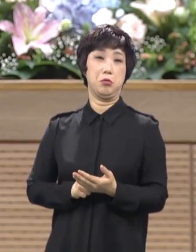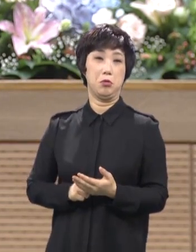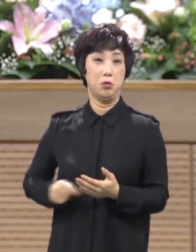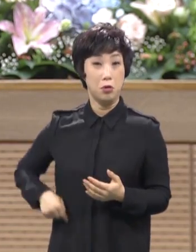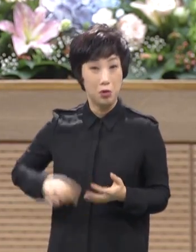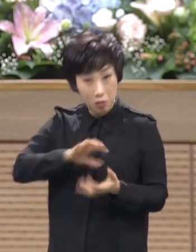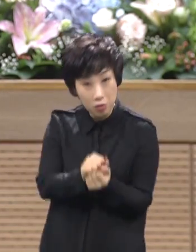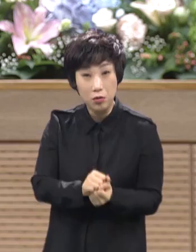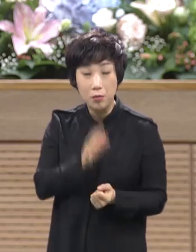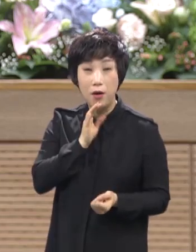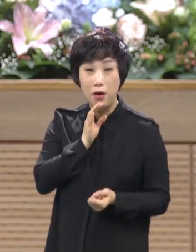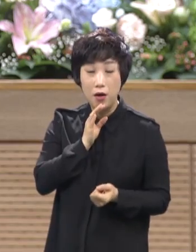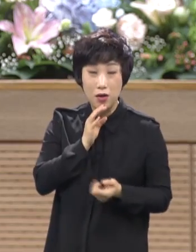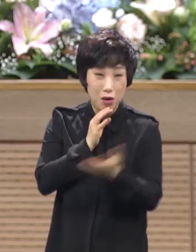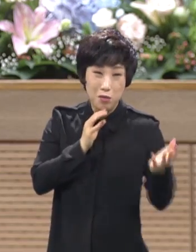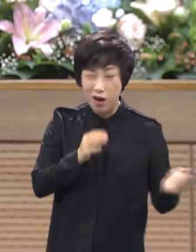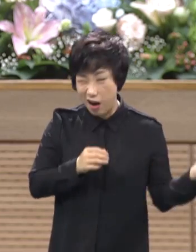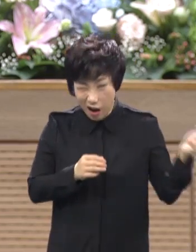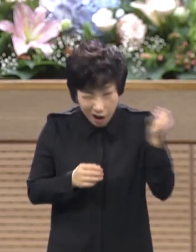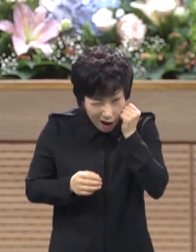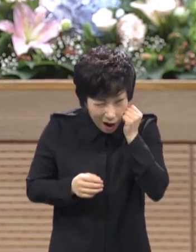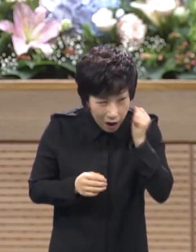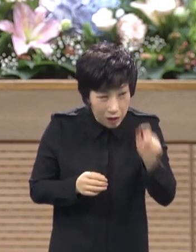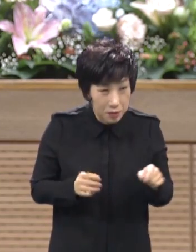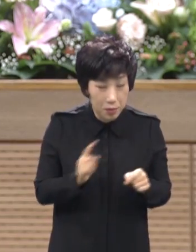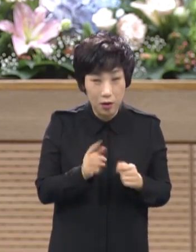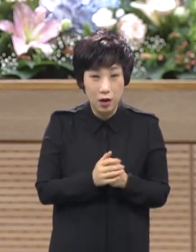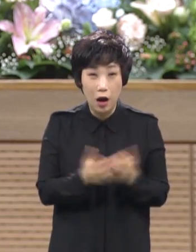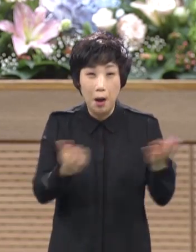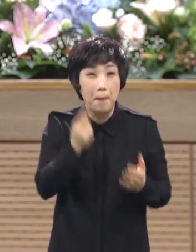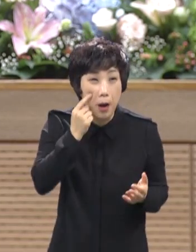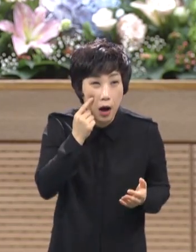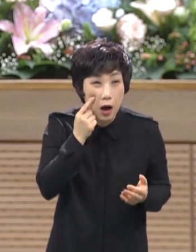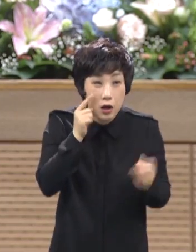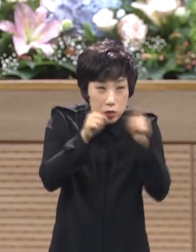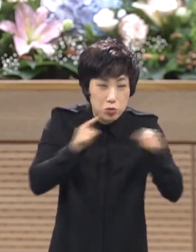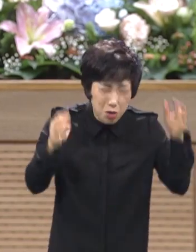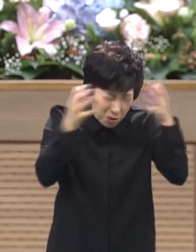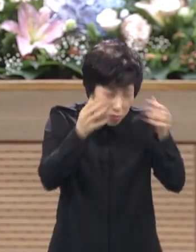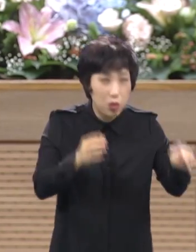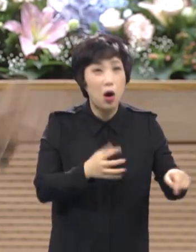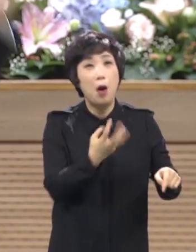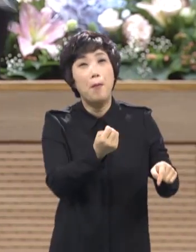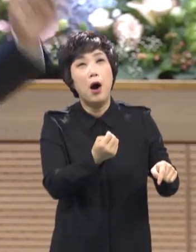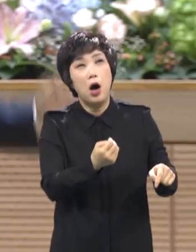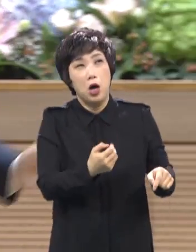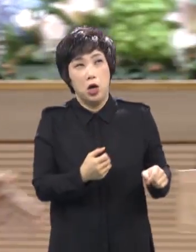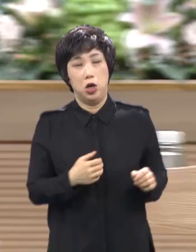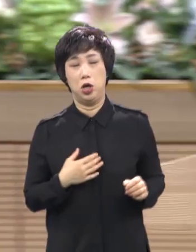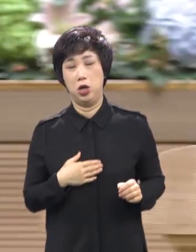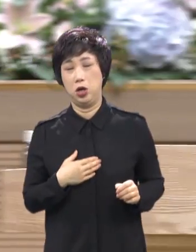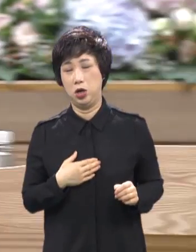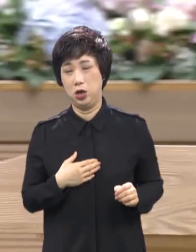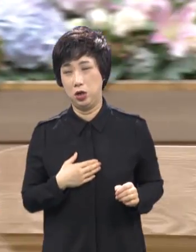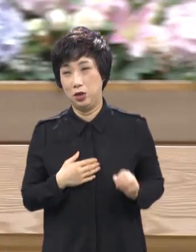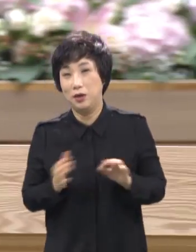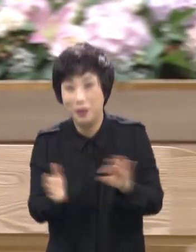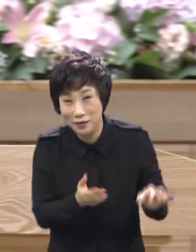고통을 당해보야 지옥이 고통이 얼마나 고통스러울까, 지옥은. 여러분,